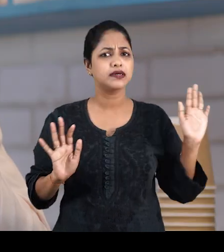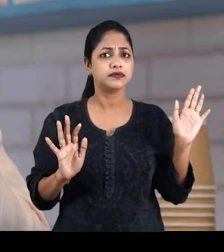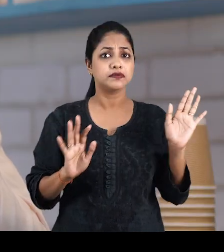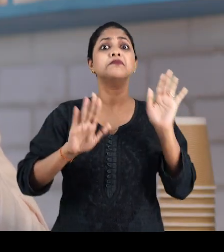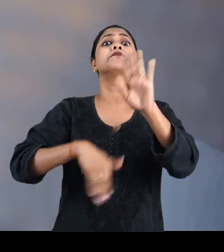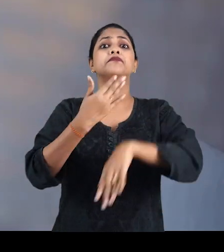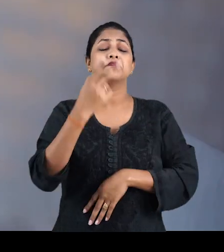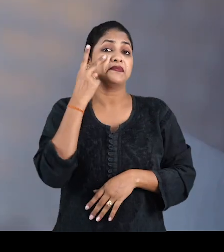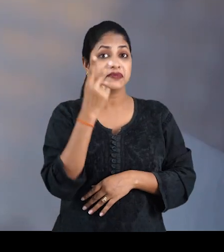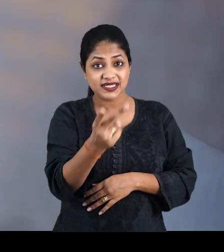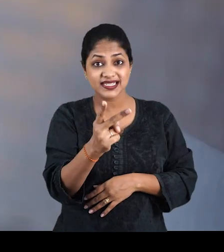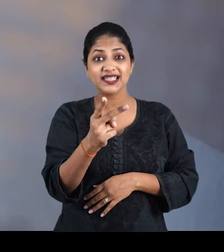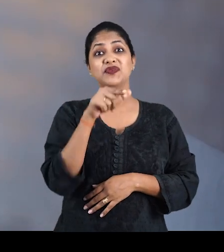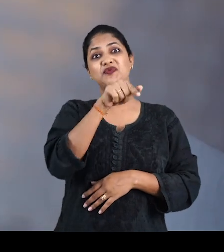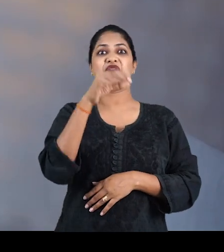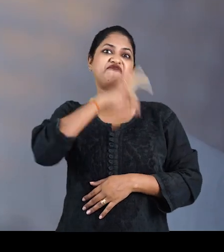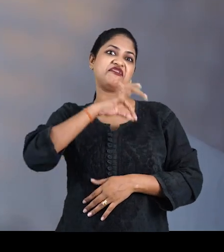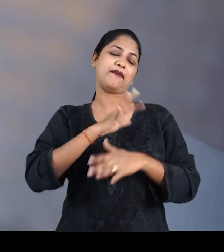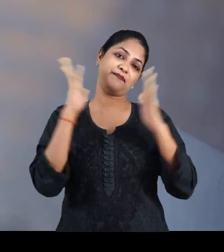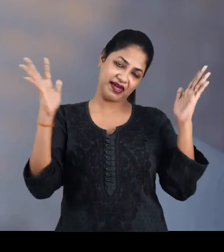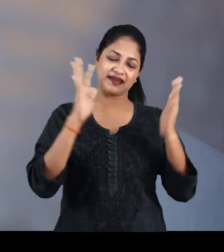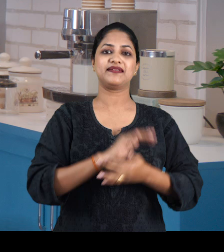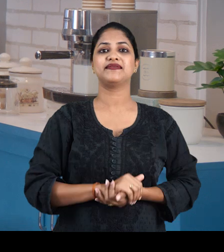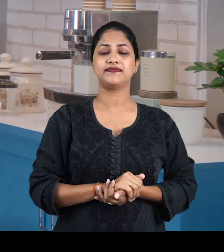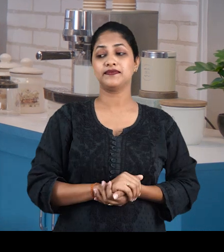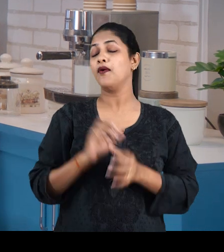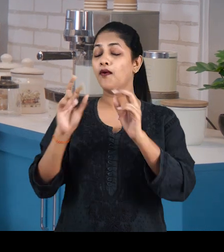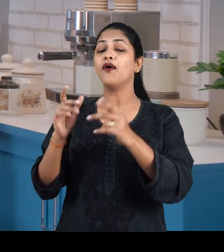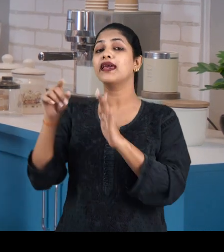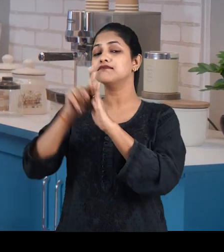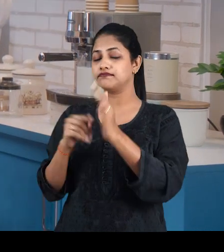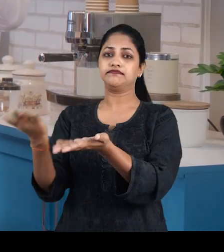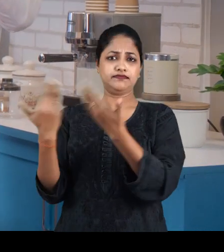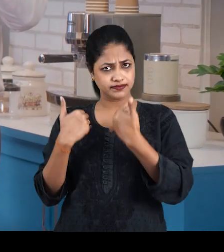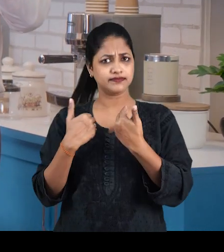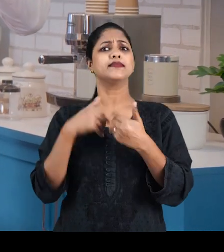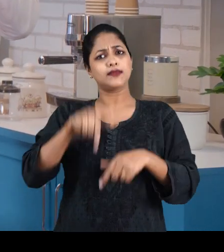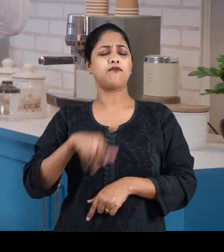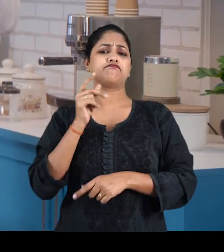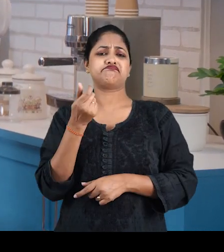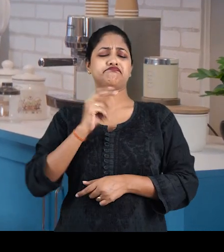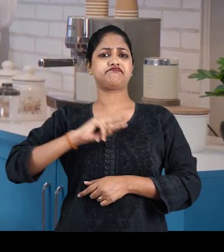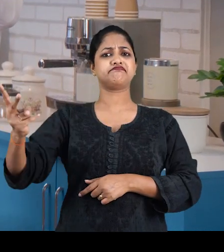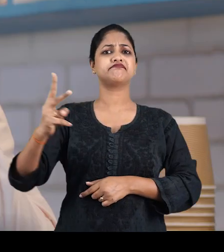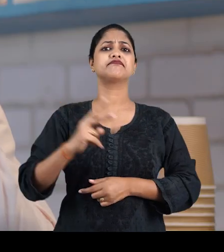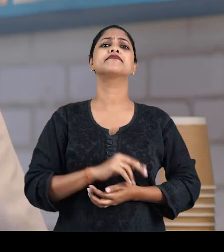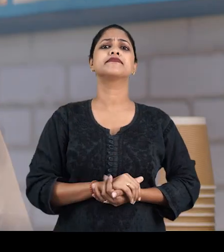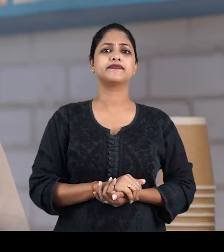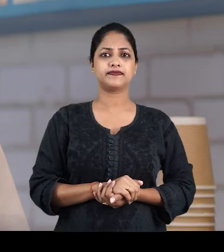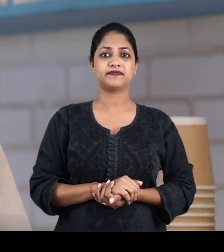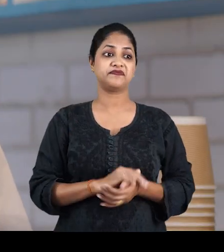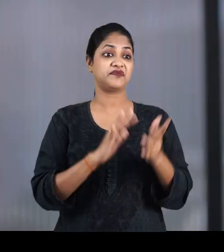પડશે. પછી જુઓ તમને કેવો નફો થાય છે. ઠીક છે, તમે વિગતો મોકલો. હું હમણાં જ પૈસા ટ્રાન્સફર કરું